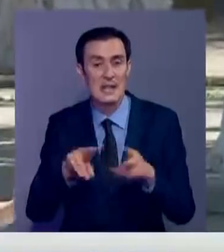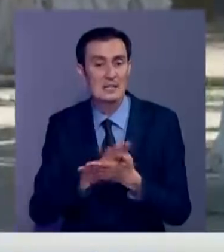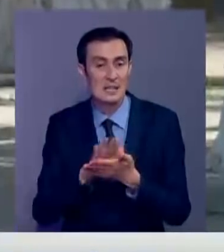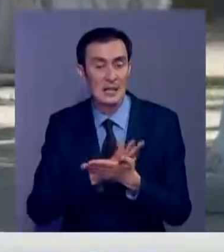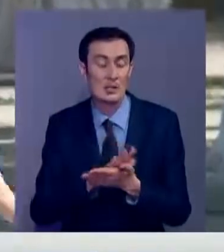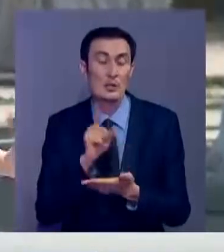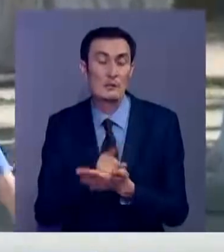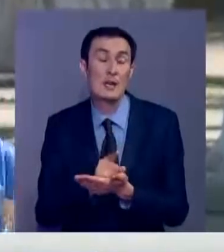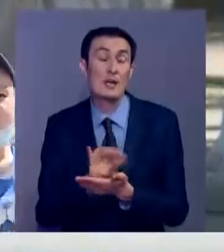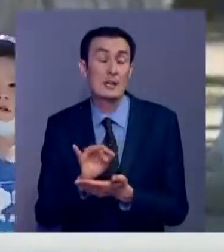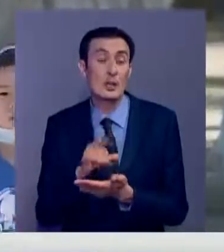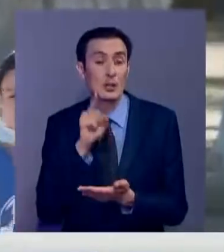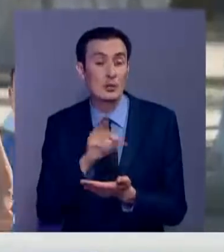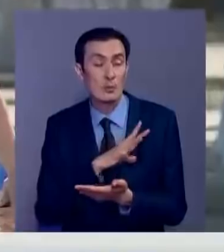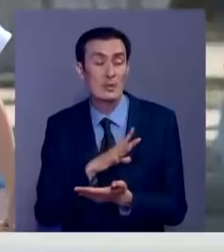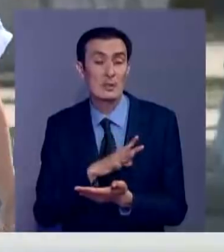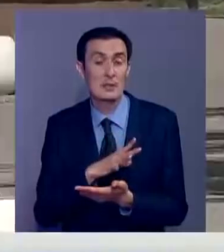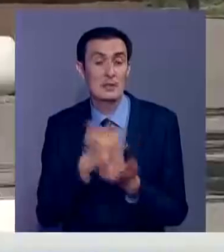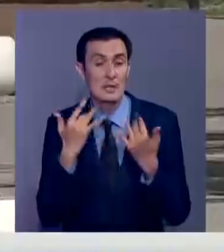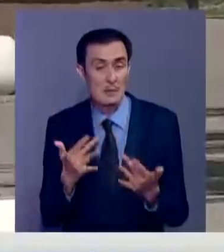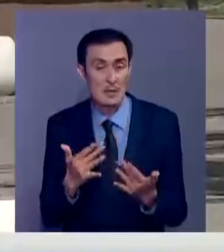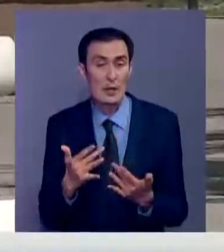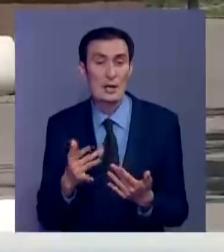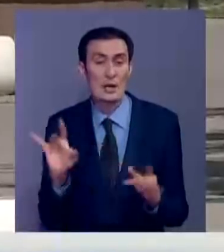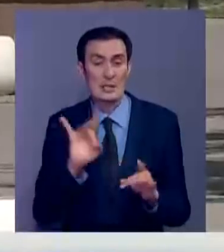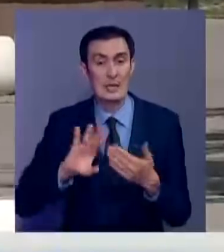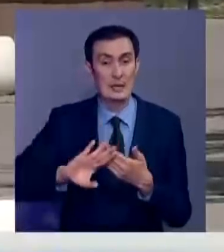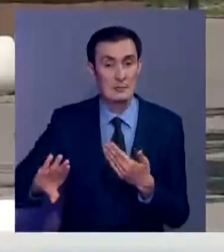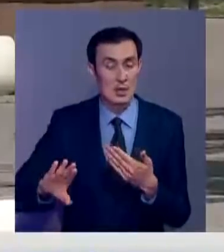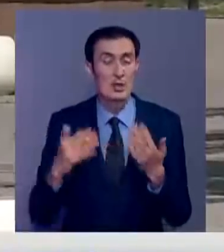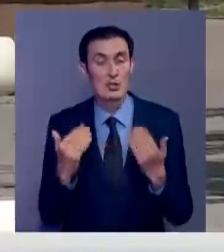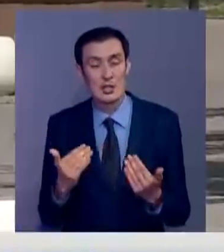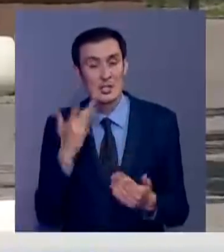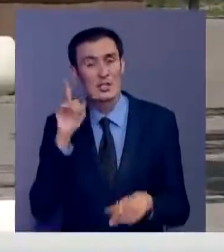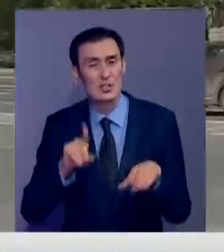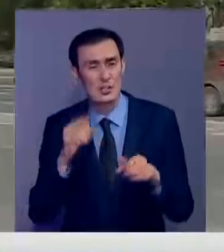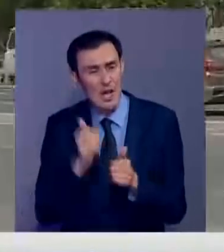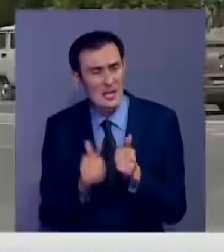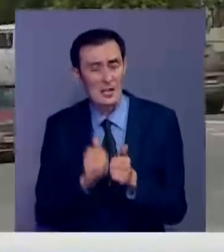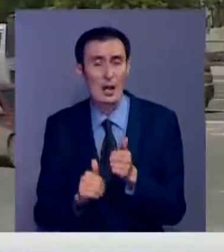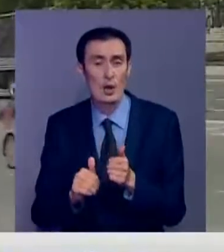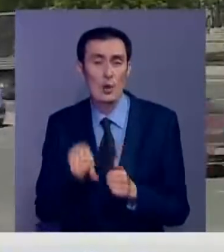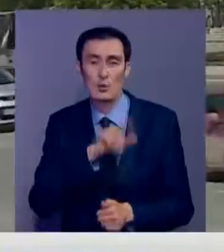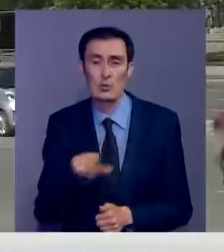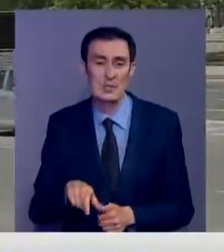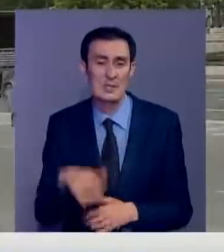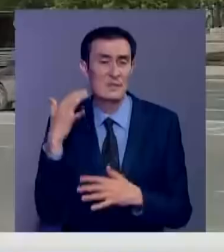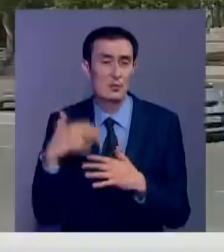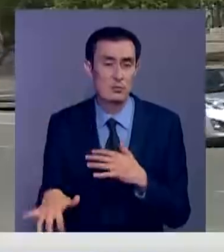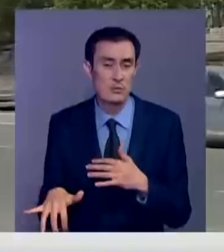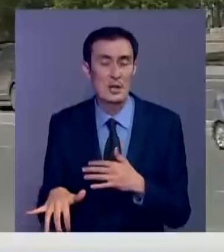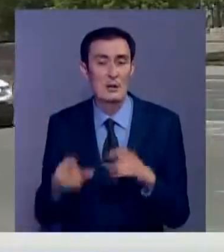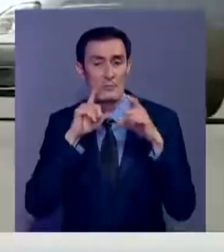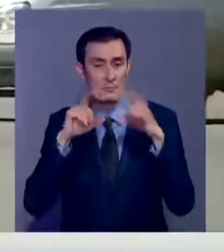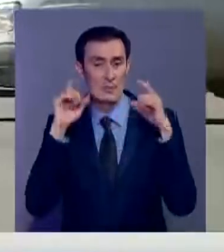того, привычным явлением должна стать и социальная дистанция. Сейчас нередко люди пренебрегают индивидуальными